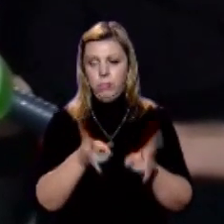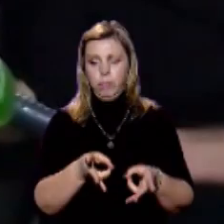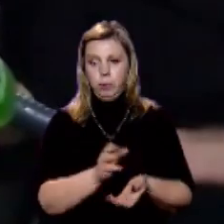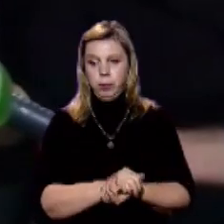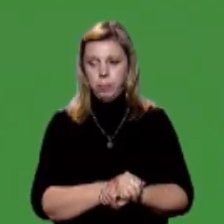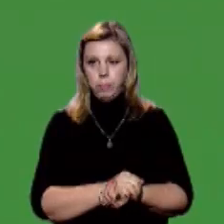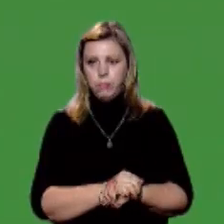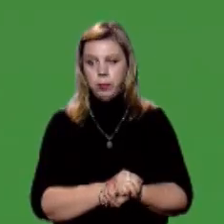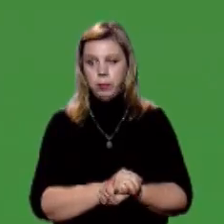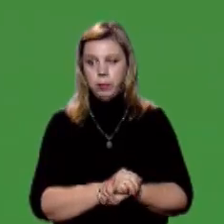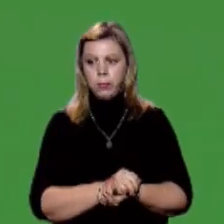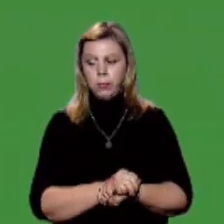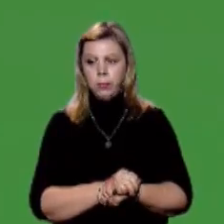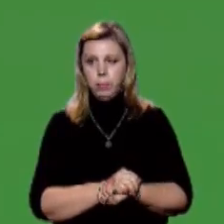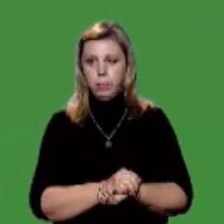сходу.